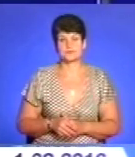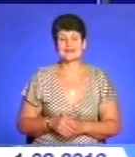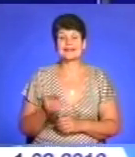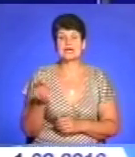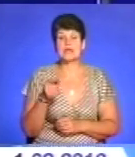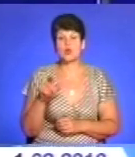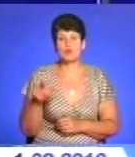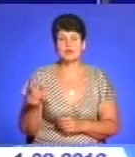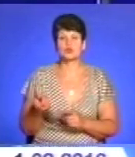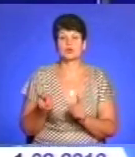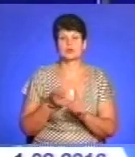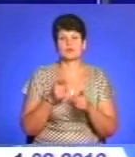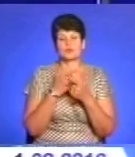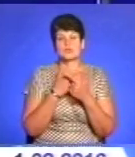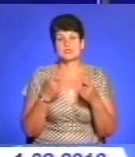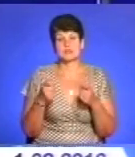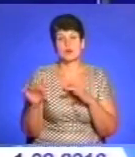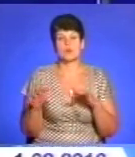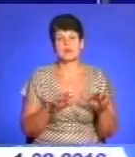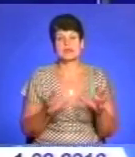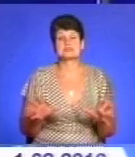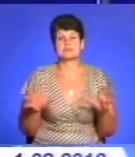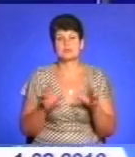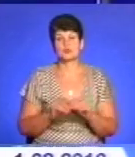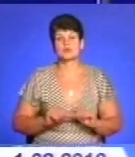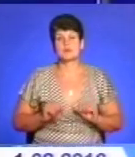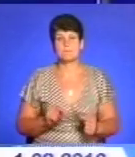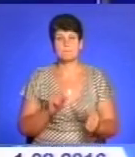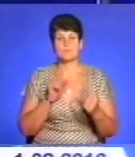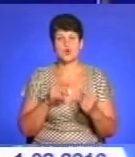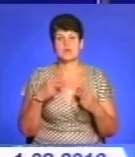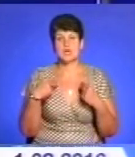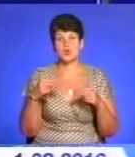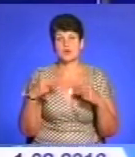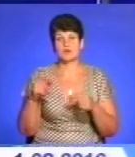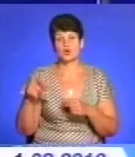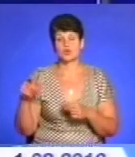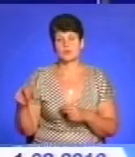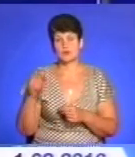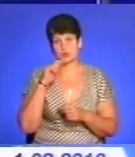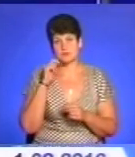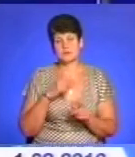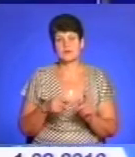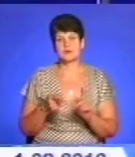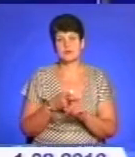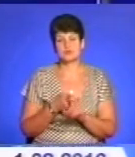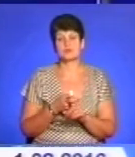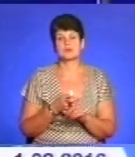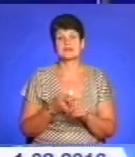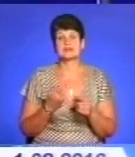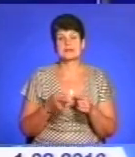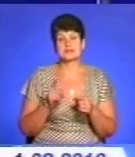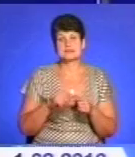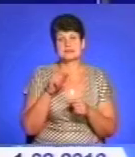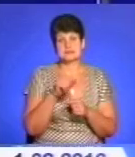Тернополяни долучилися до інформаційної кампанії спільними зусиллями проти торгівлі людьми в Україні, приуроченої Всесвітньому дню боротьби з цим ганебним